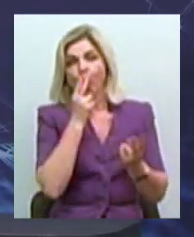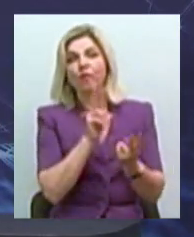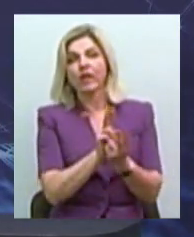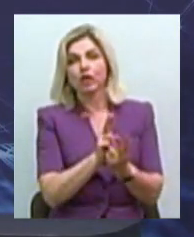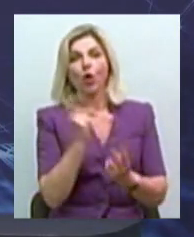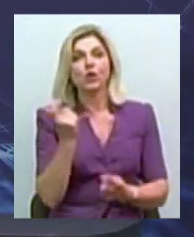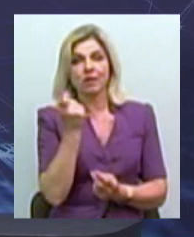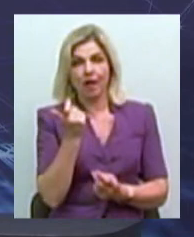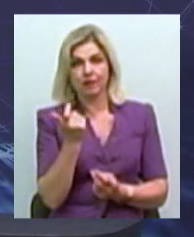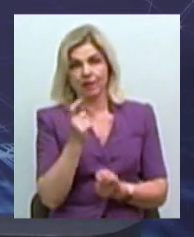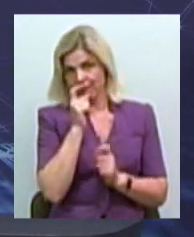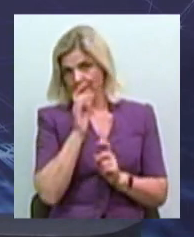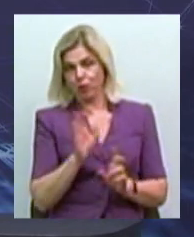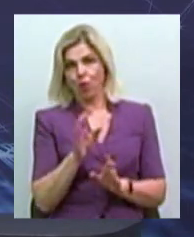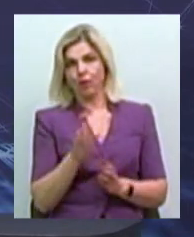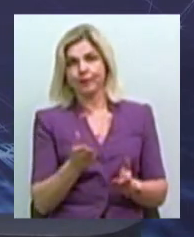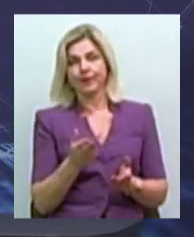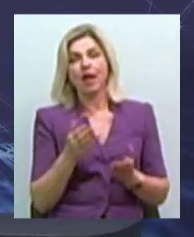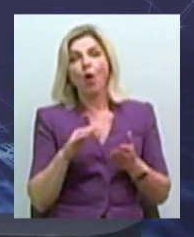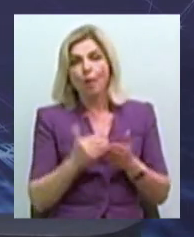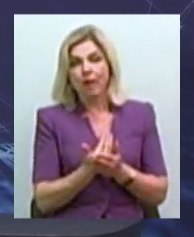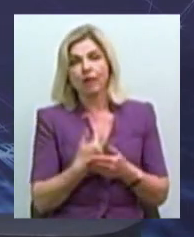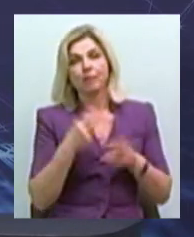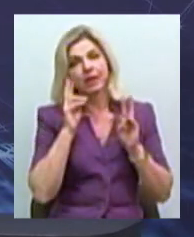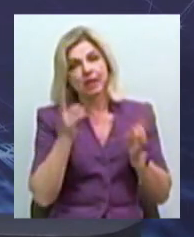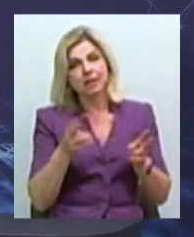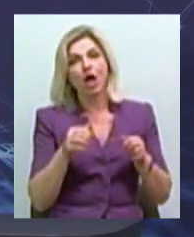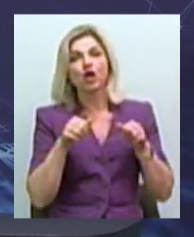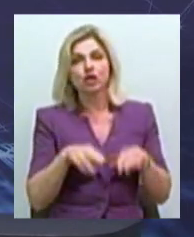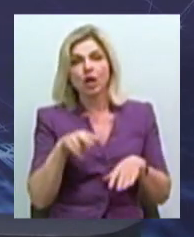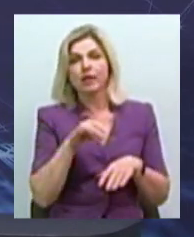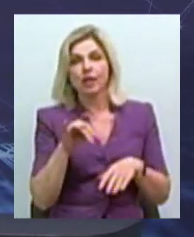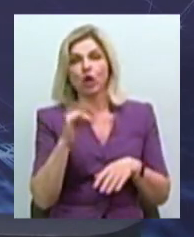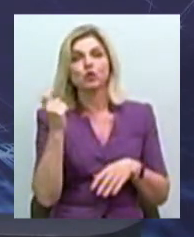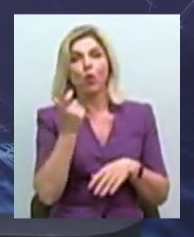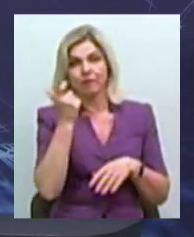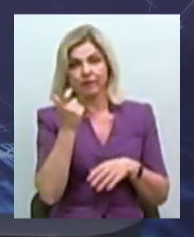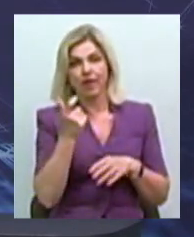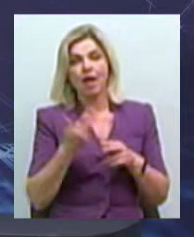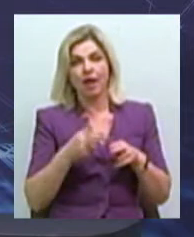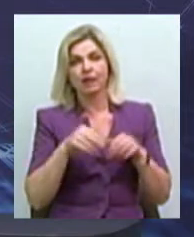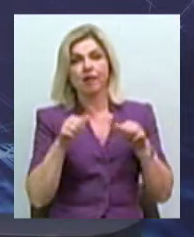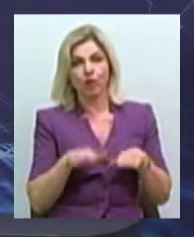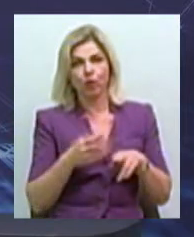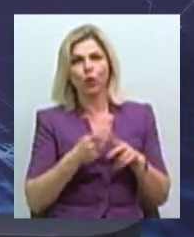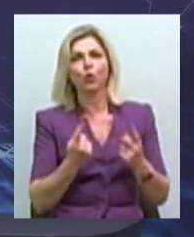неплохо. Ну и опять же, не знаю, решают ли еще собственники данный вопрос, поскольку некоторые компании, это крупные акционерные там, общества, там,